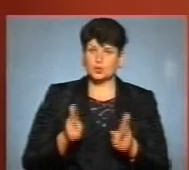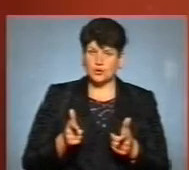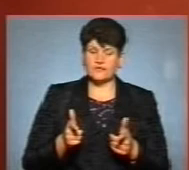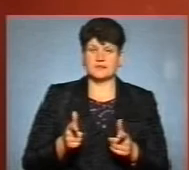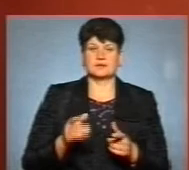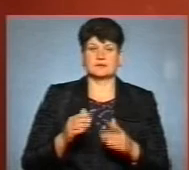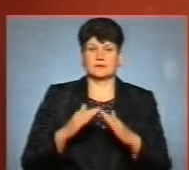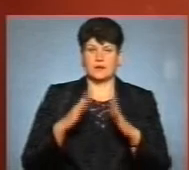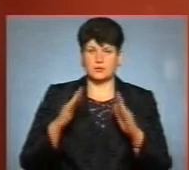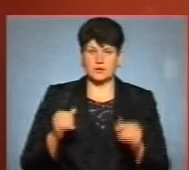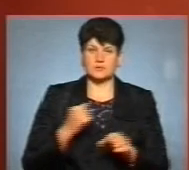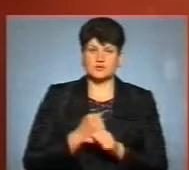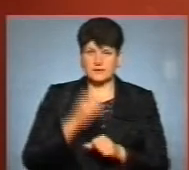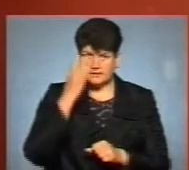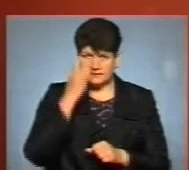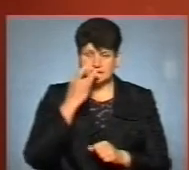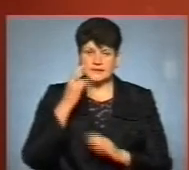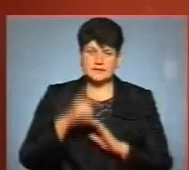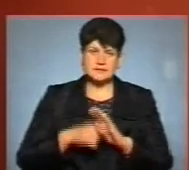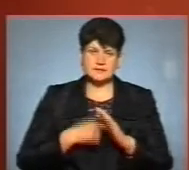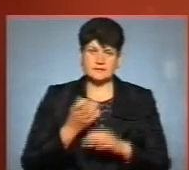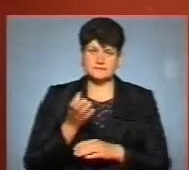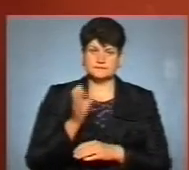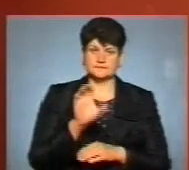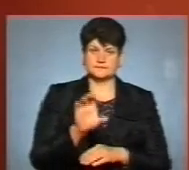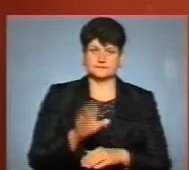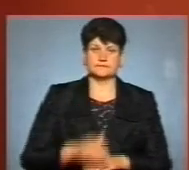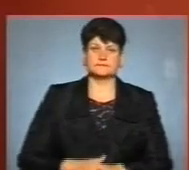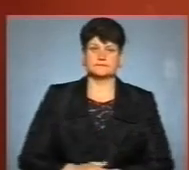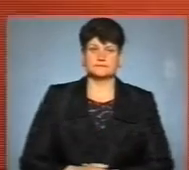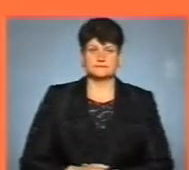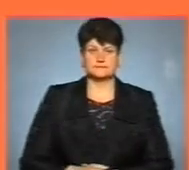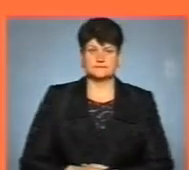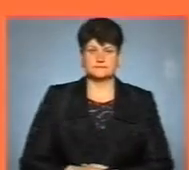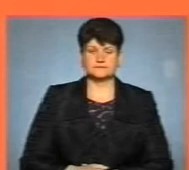працювати влітку, дізнавалися наші кореспонденти, дивимося відеоматеріал.